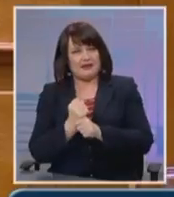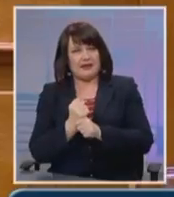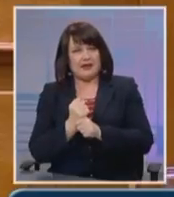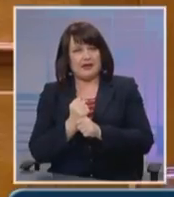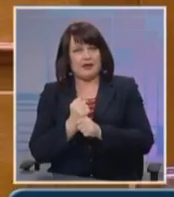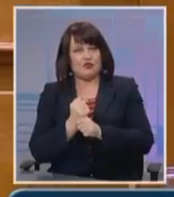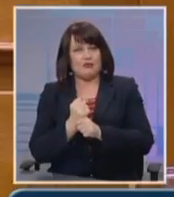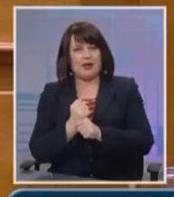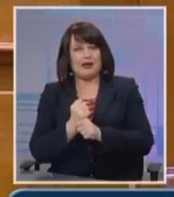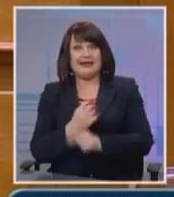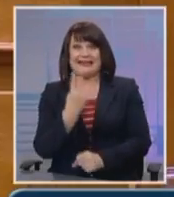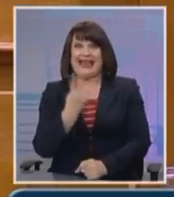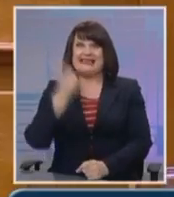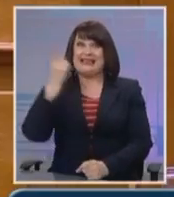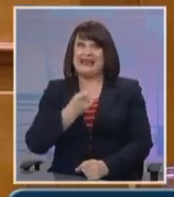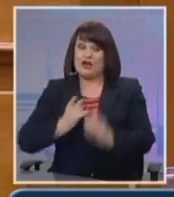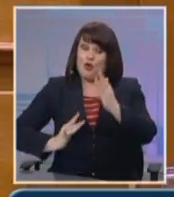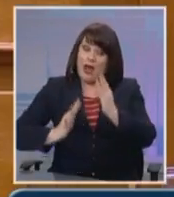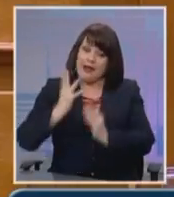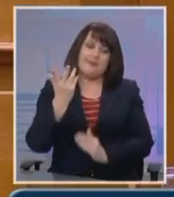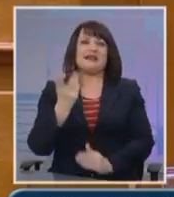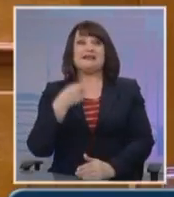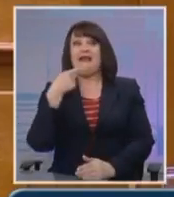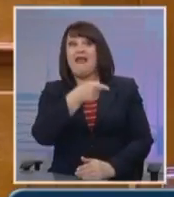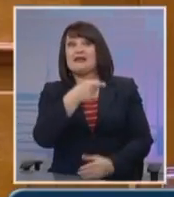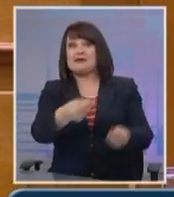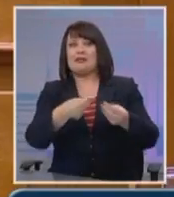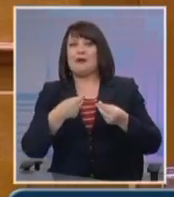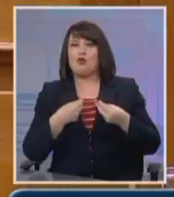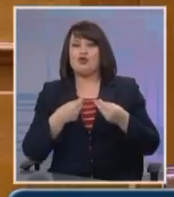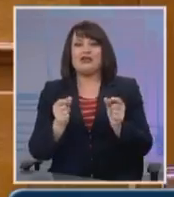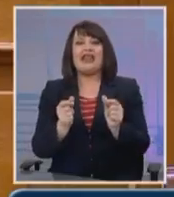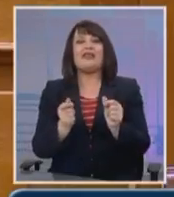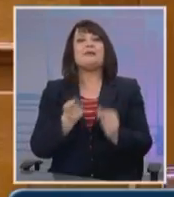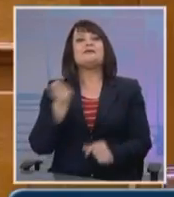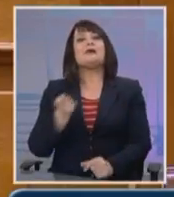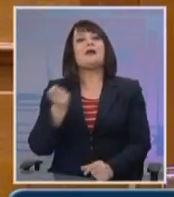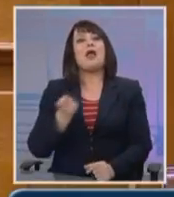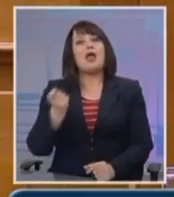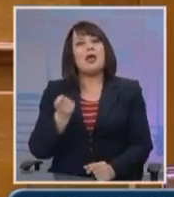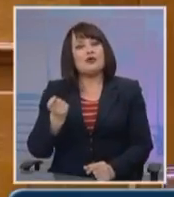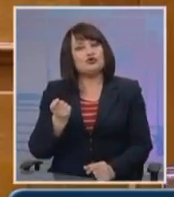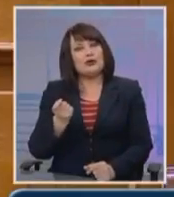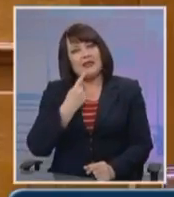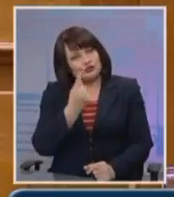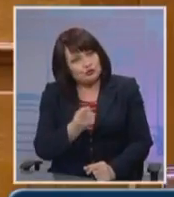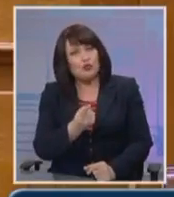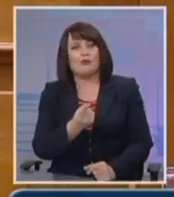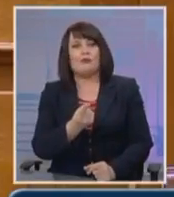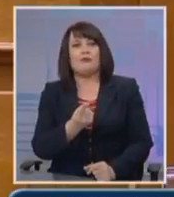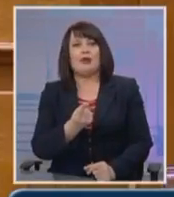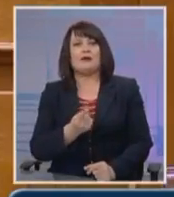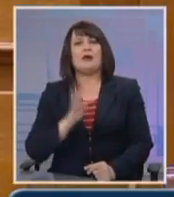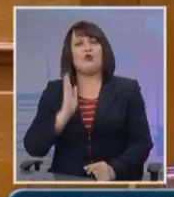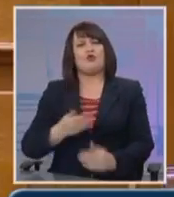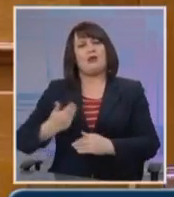ρυθμούς ανάπτυξης του 4% και εσείς θα μας δώσετε μια ρύθμιση χρέους που να εξασφαλίζει τη δυνατότητα αποπληρωμής